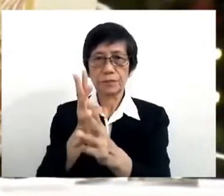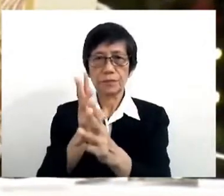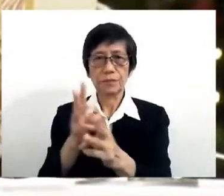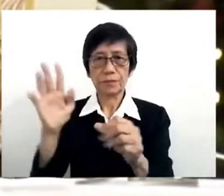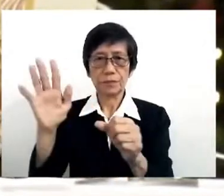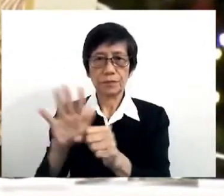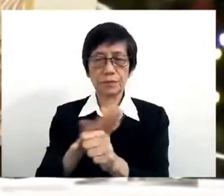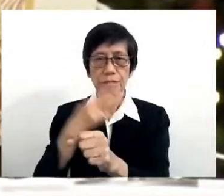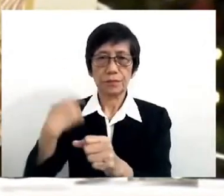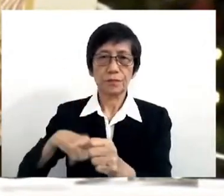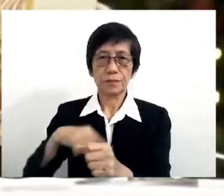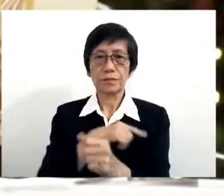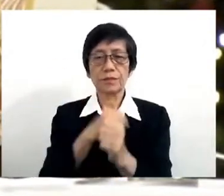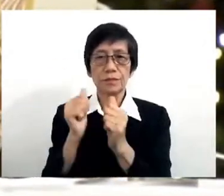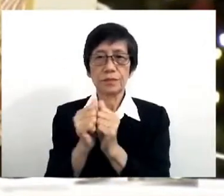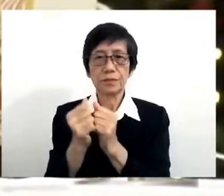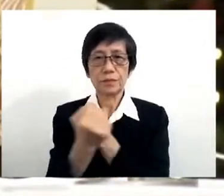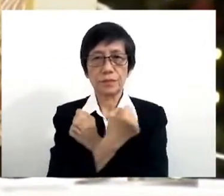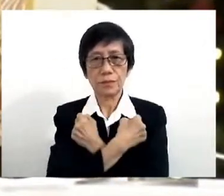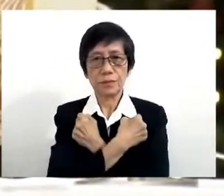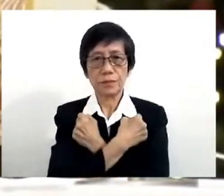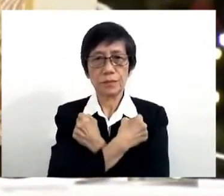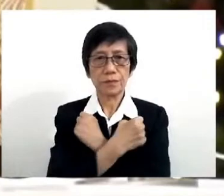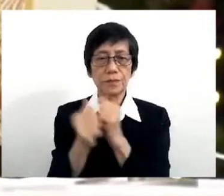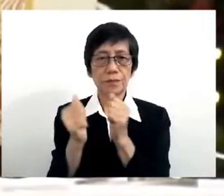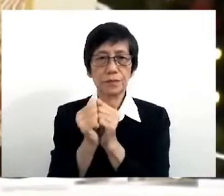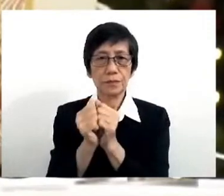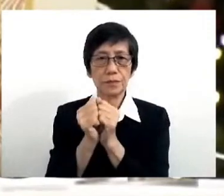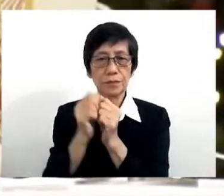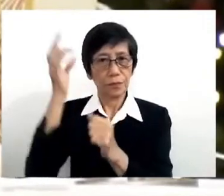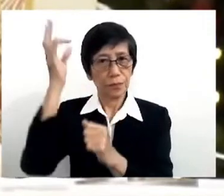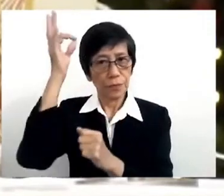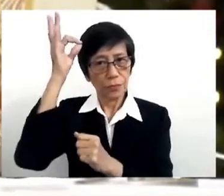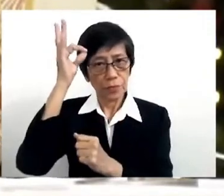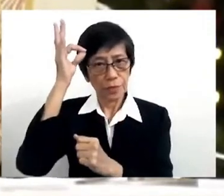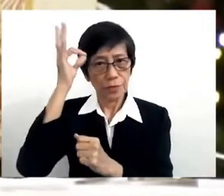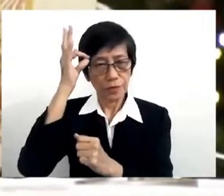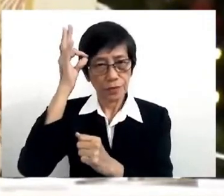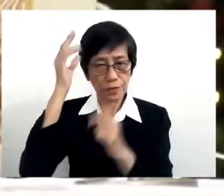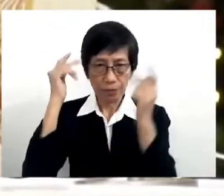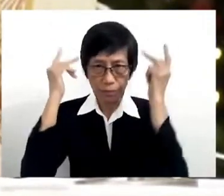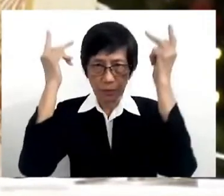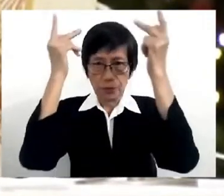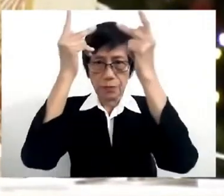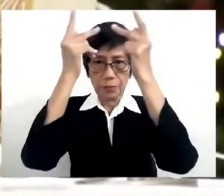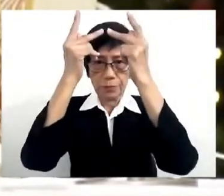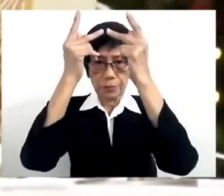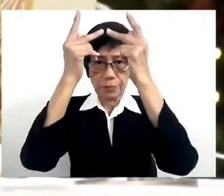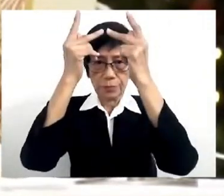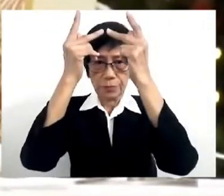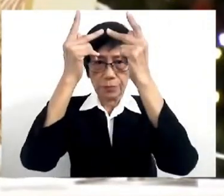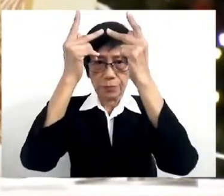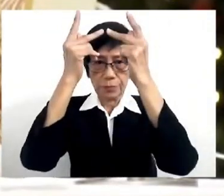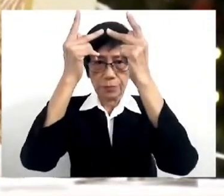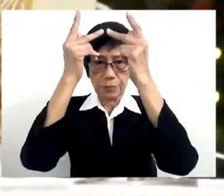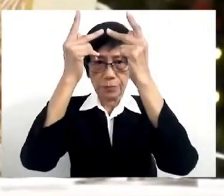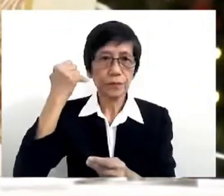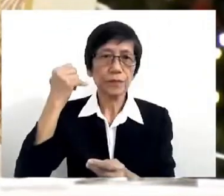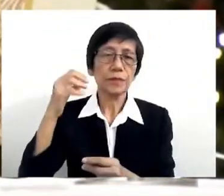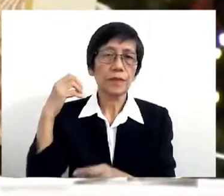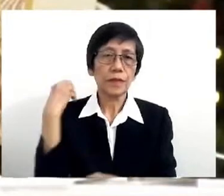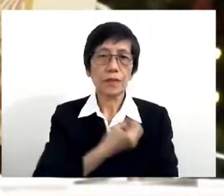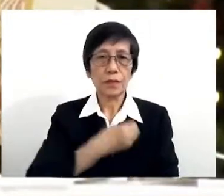sa pag-ibig kaisa ni Francisco na aming Santo Papa at ni Jose na aming Obispo